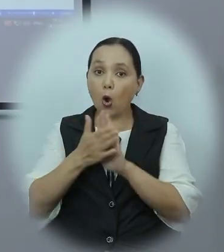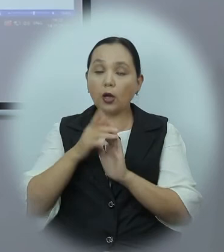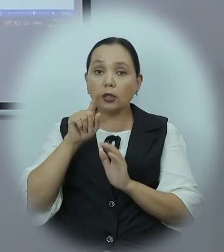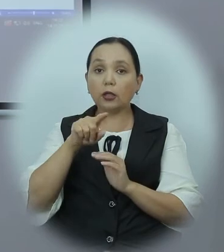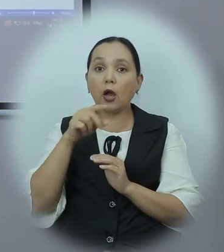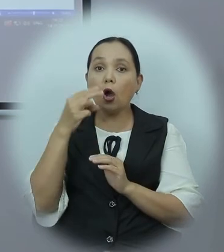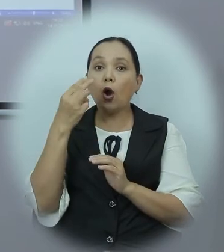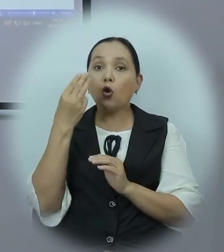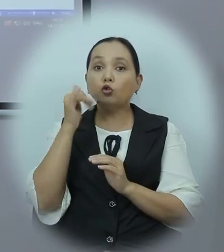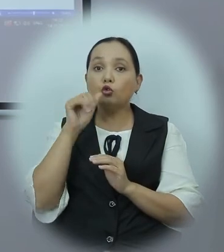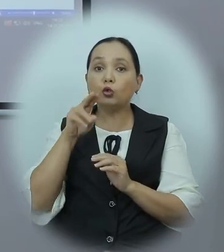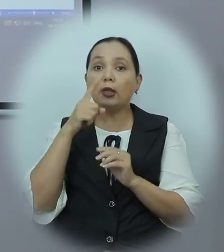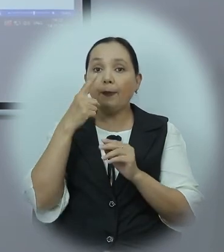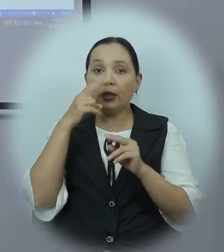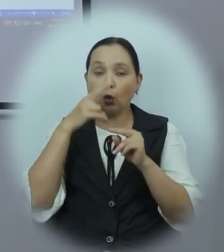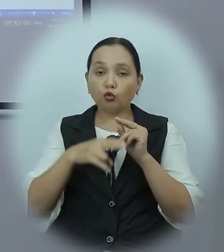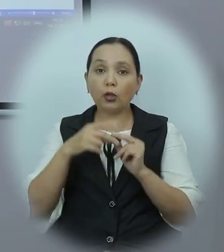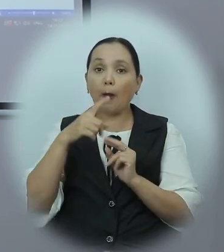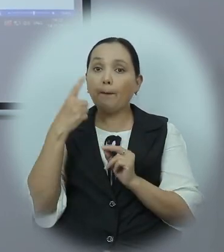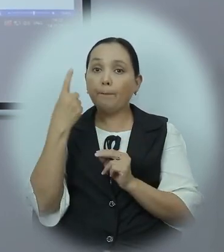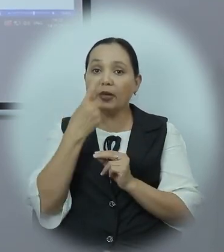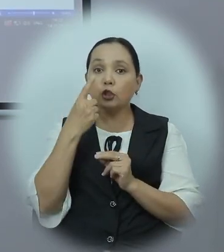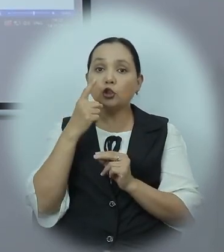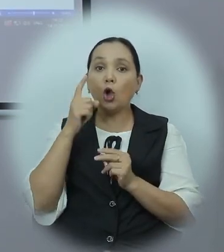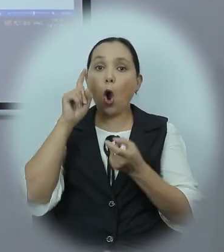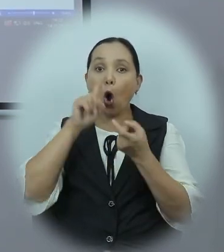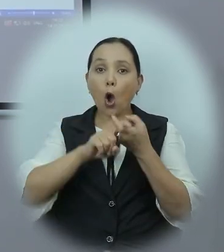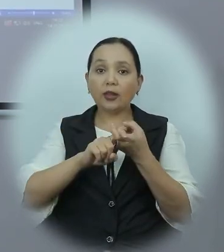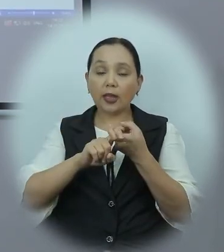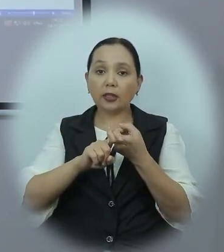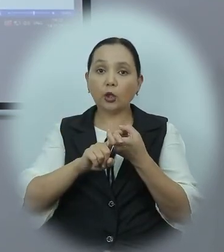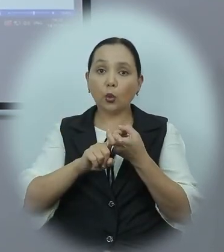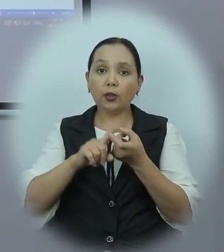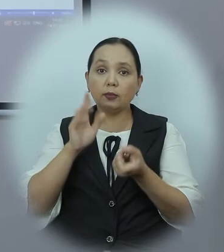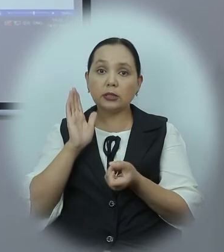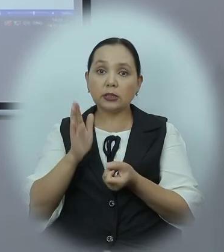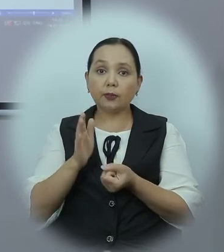shubni bitta uchini birinchi kontaktga ulaymiz.